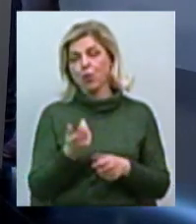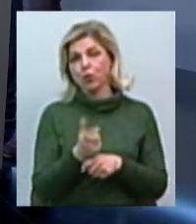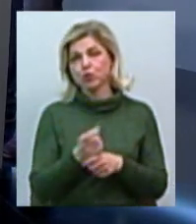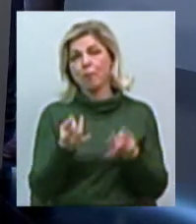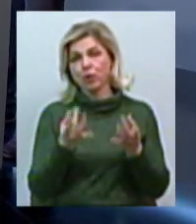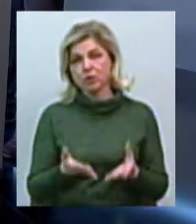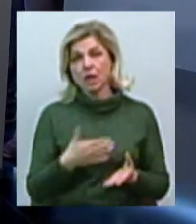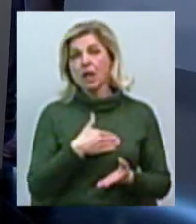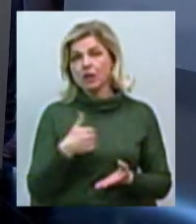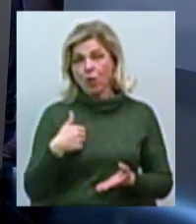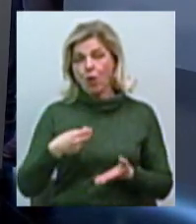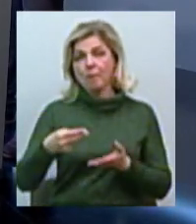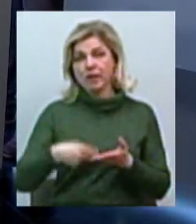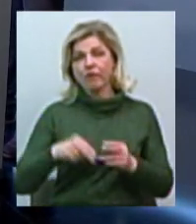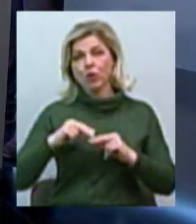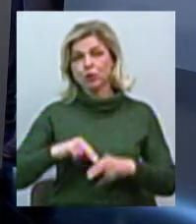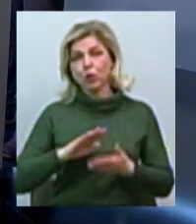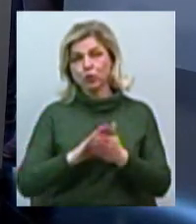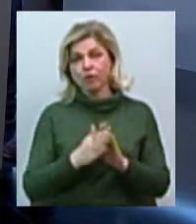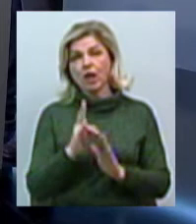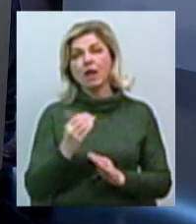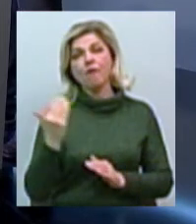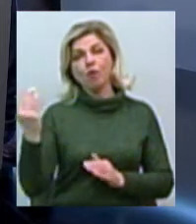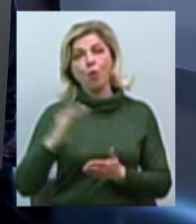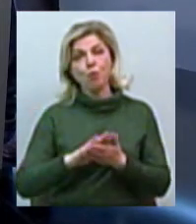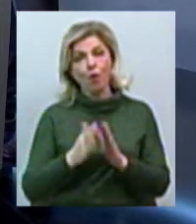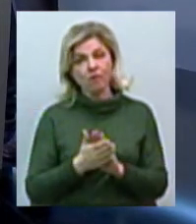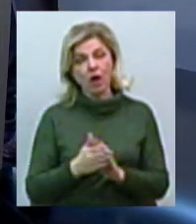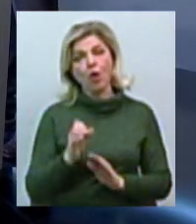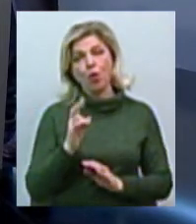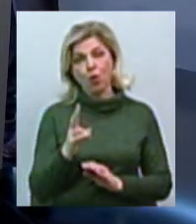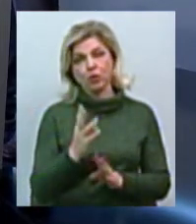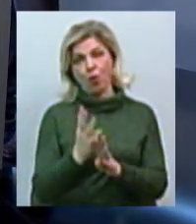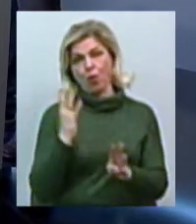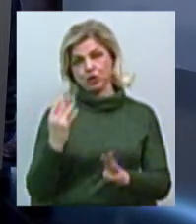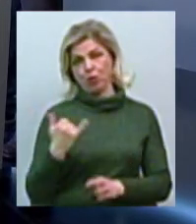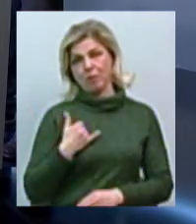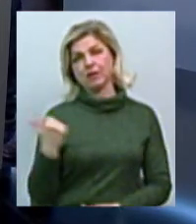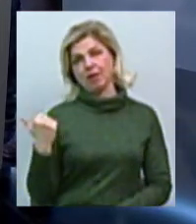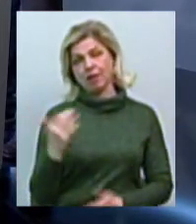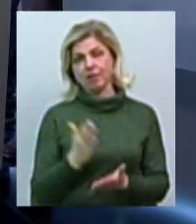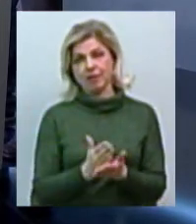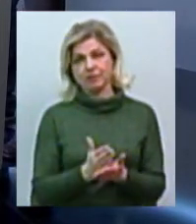хочеш підписувати трудовий договір на умовах роботодавця? Вон у мене черга стоїть.